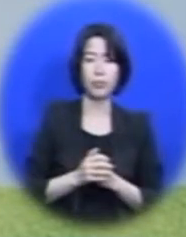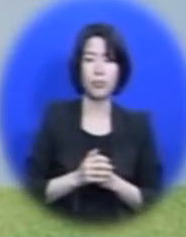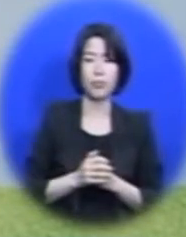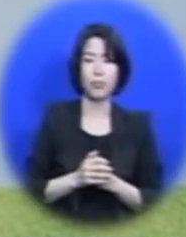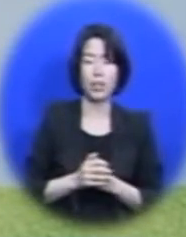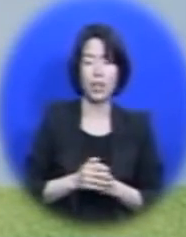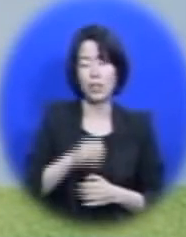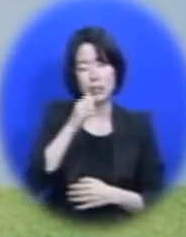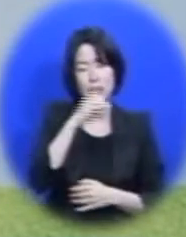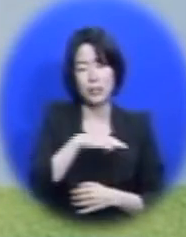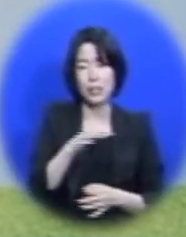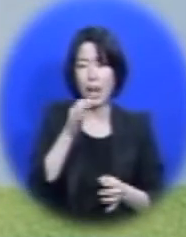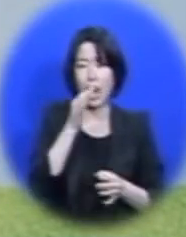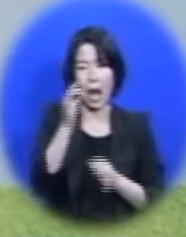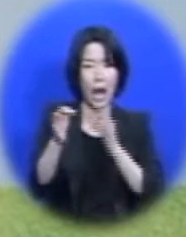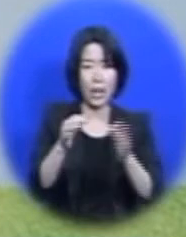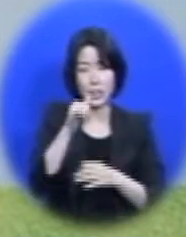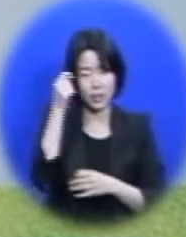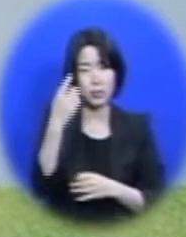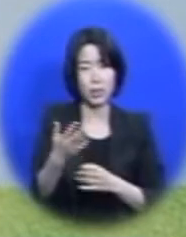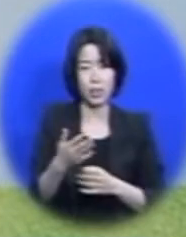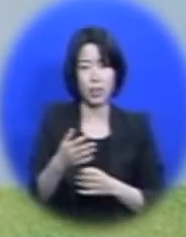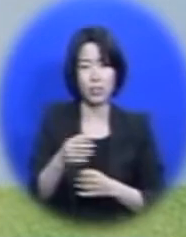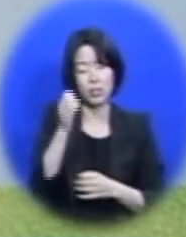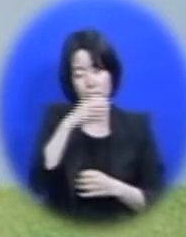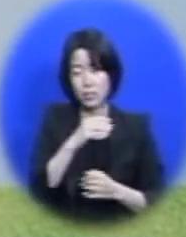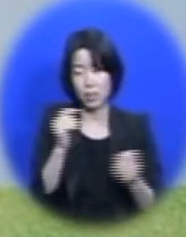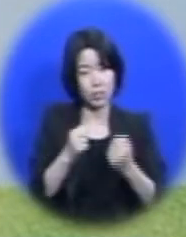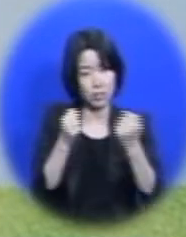괜히 소리 지르고 삽니까? 괜히 싸우나요?